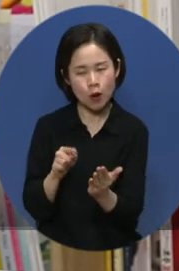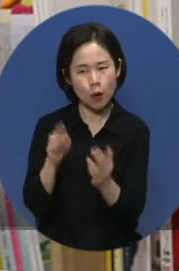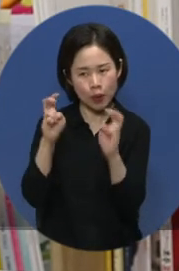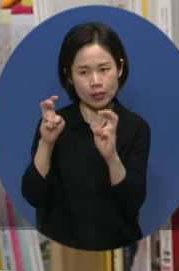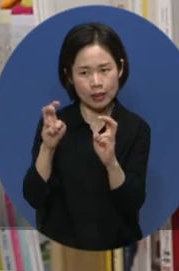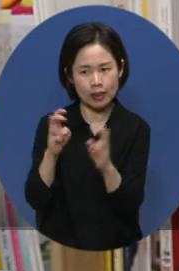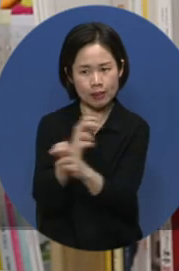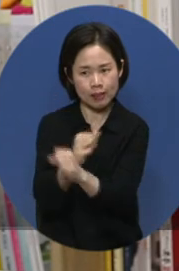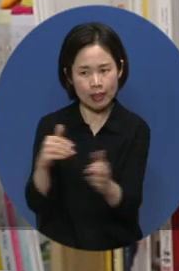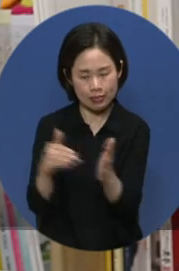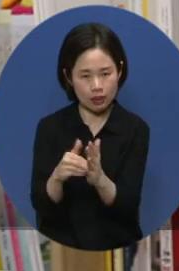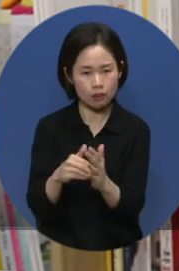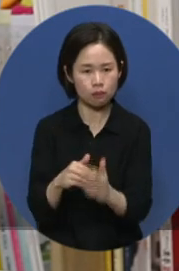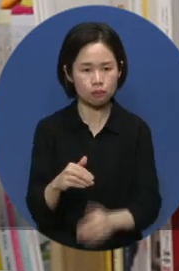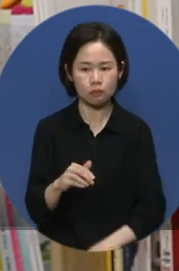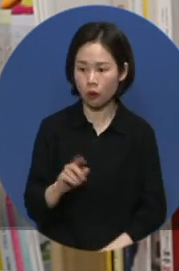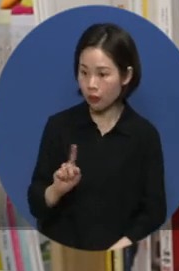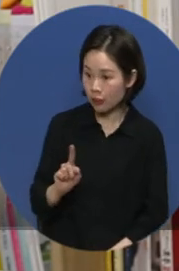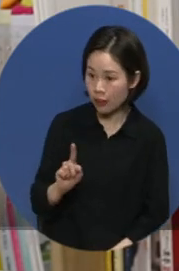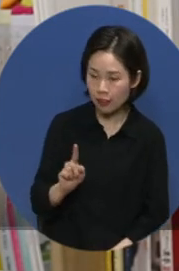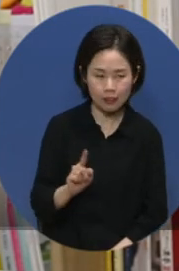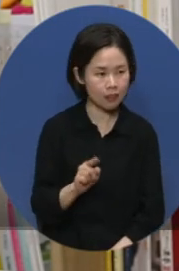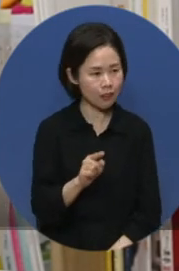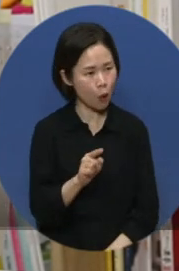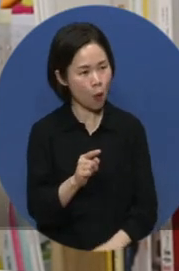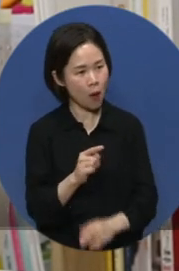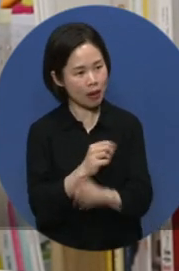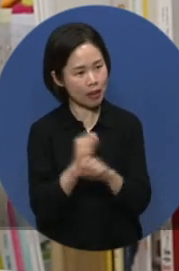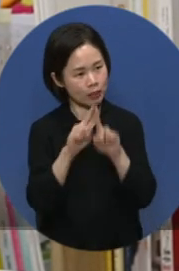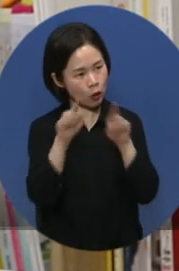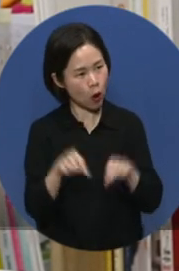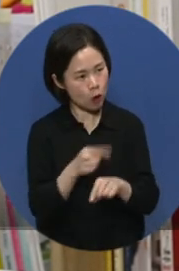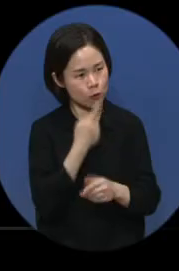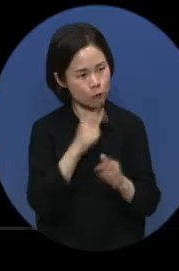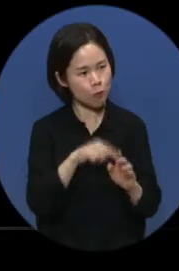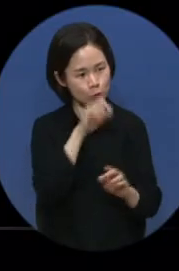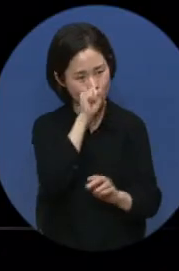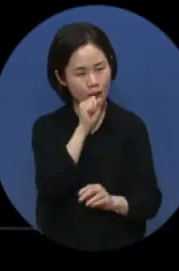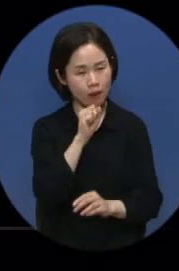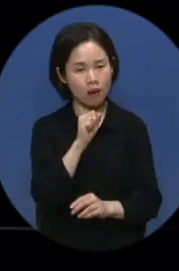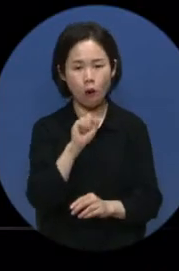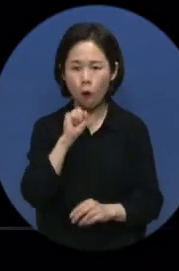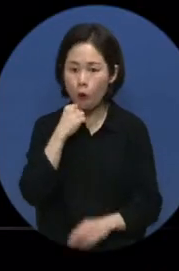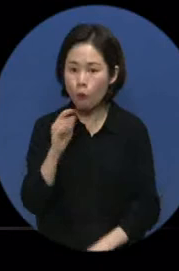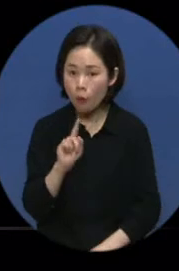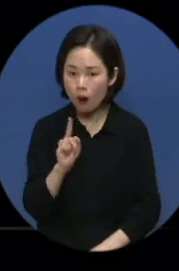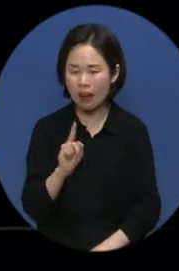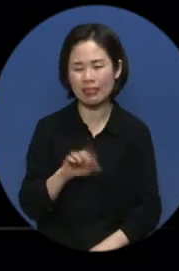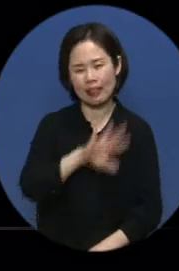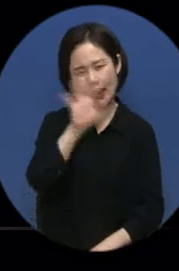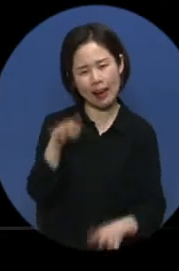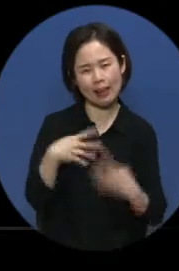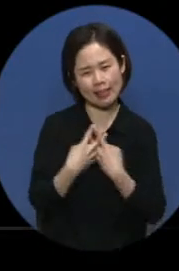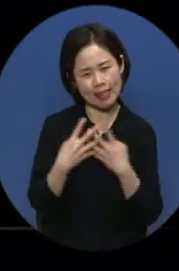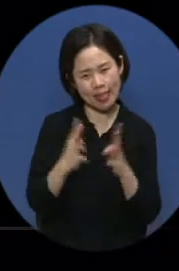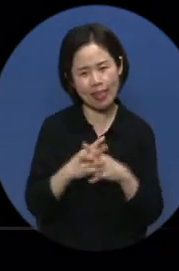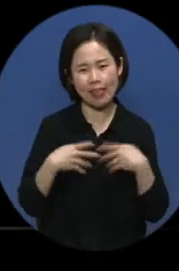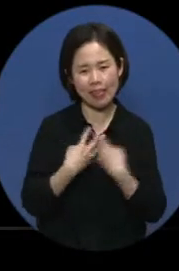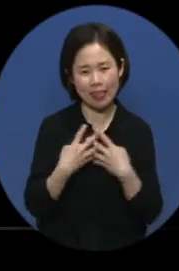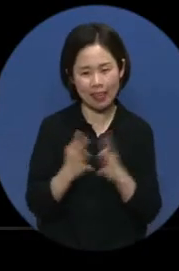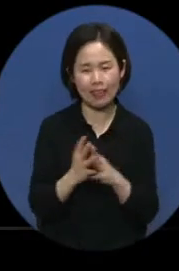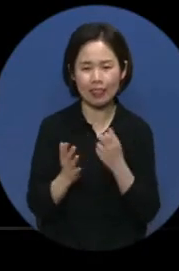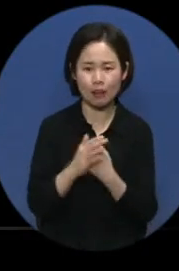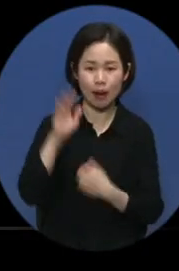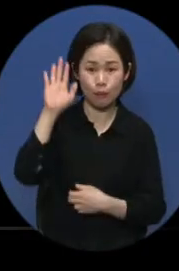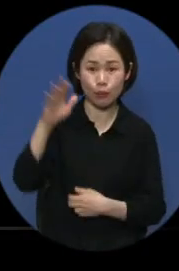그래서 어땠냐 그랬더니 쉽고 좋았다. 그래서 더 어려운 게 없었냐 했더니 너무 이해가 잘 돼서 내가 앞으로 어떻게 회사와